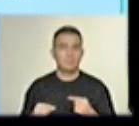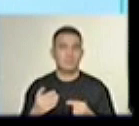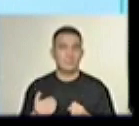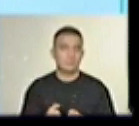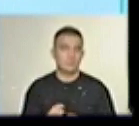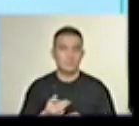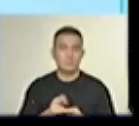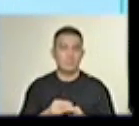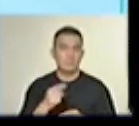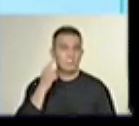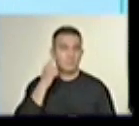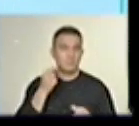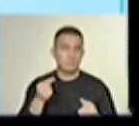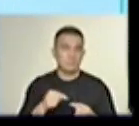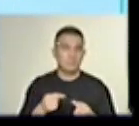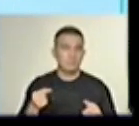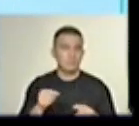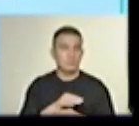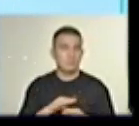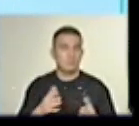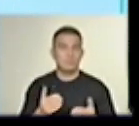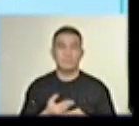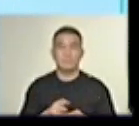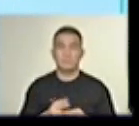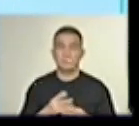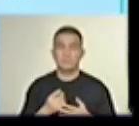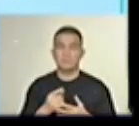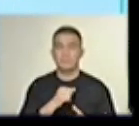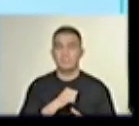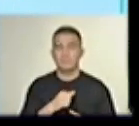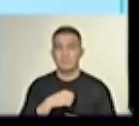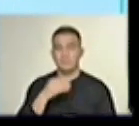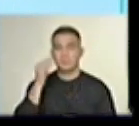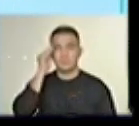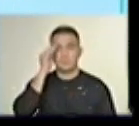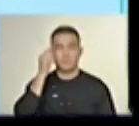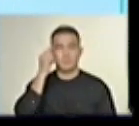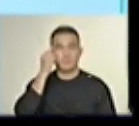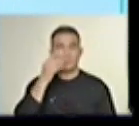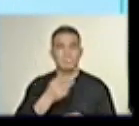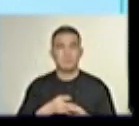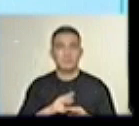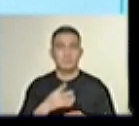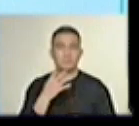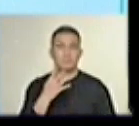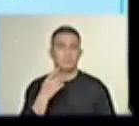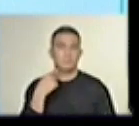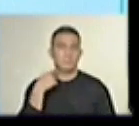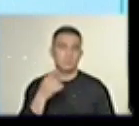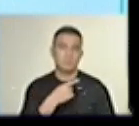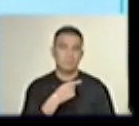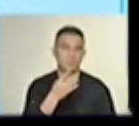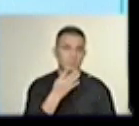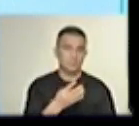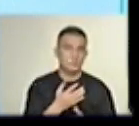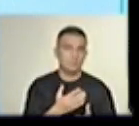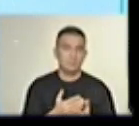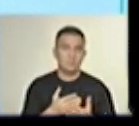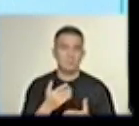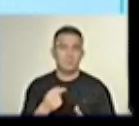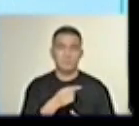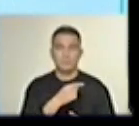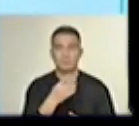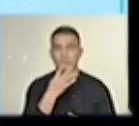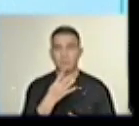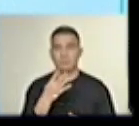deb o'ylaysiz? Bir nechta misollar keltiringchi. Masalan, 4 ga qarama-qarshi son minus 4. 4 ga minus